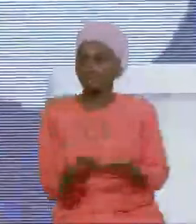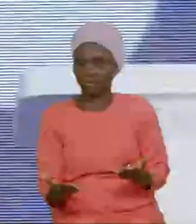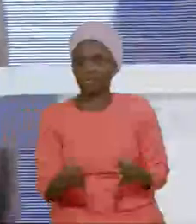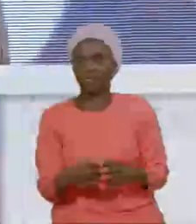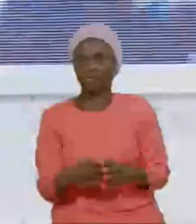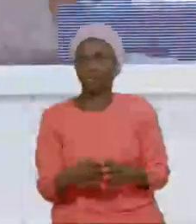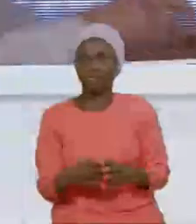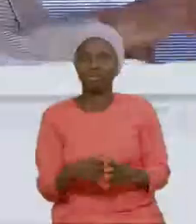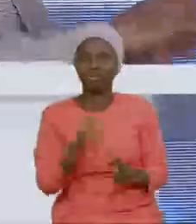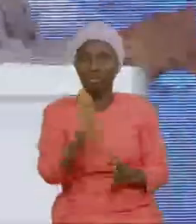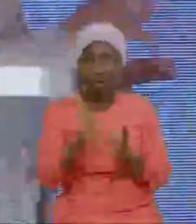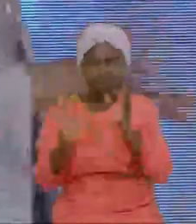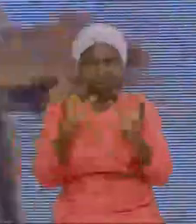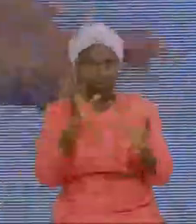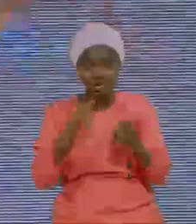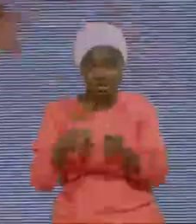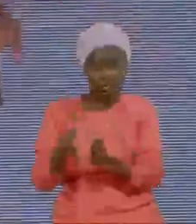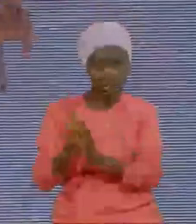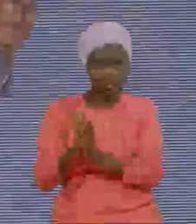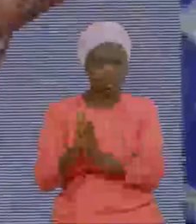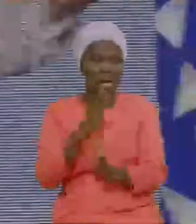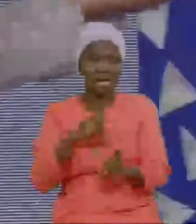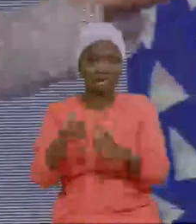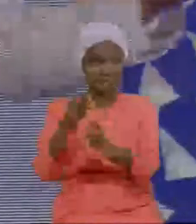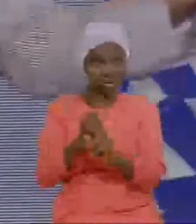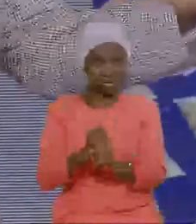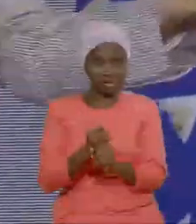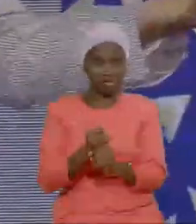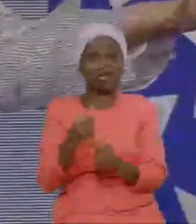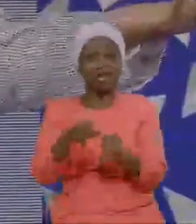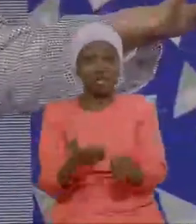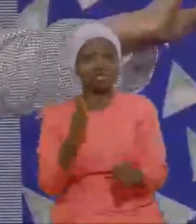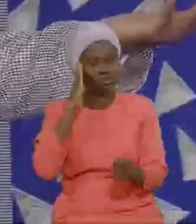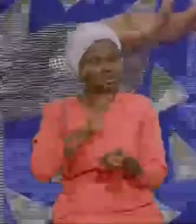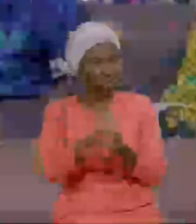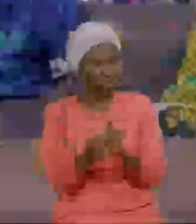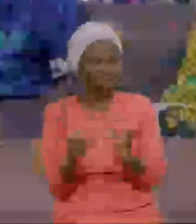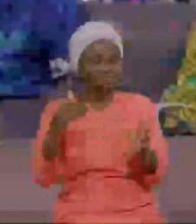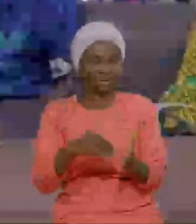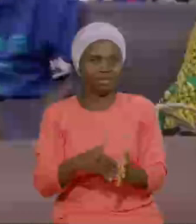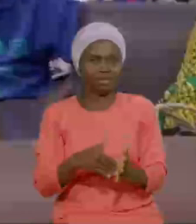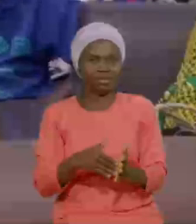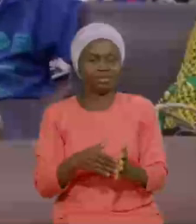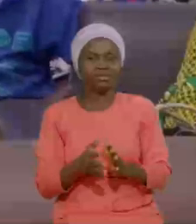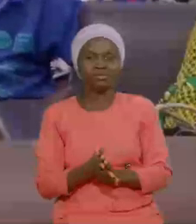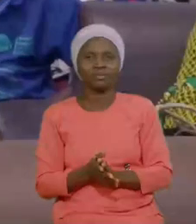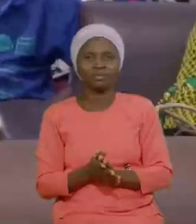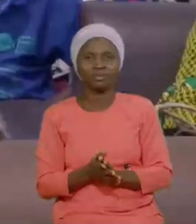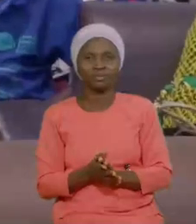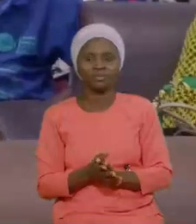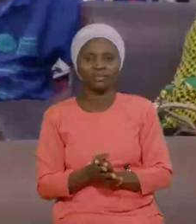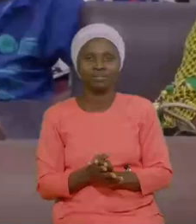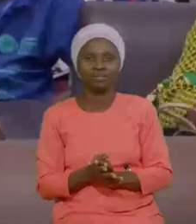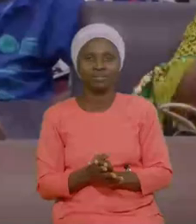your communication chose. To ask and to receive, everything changes again. Le moyen de communiquer pour demander et